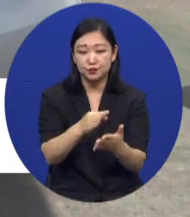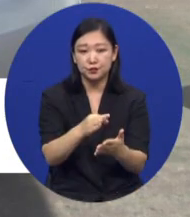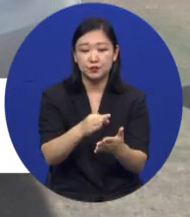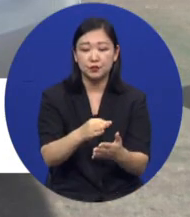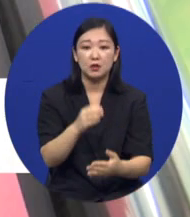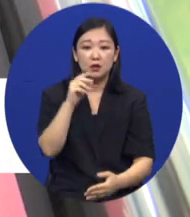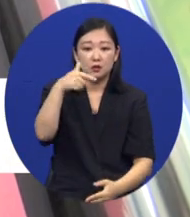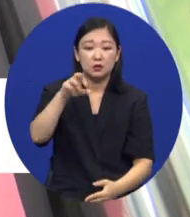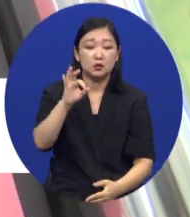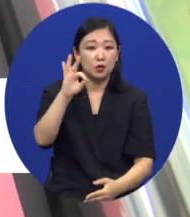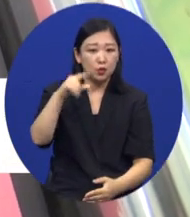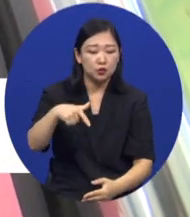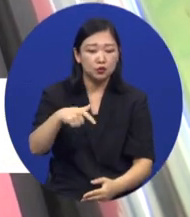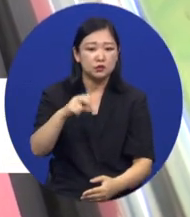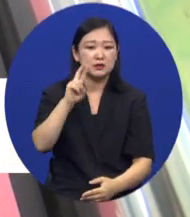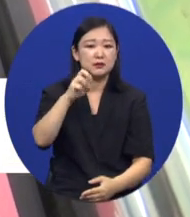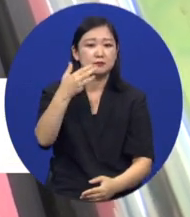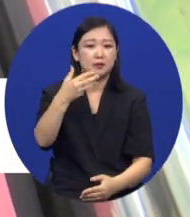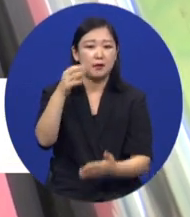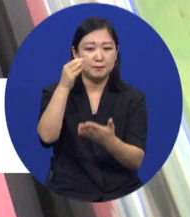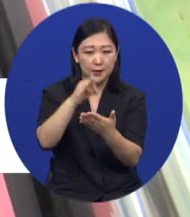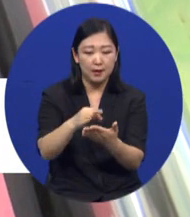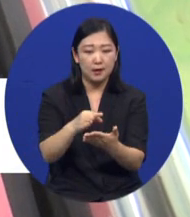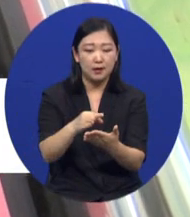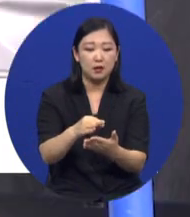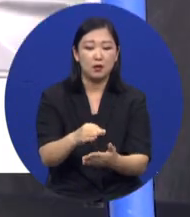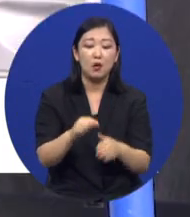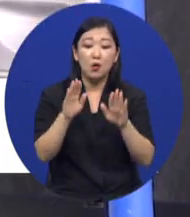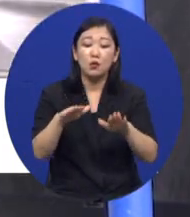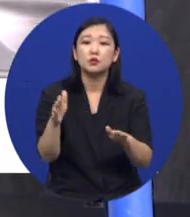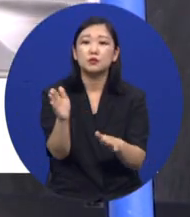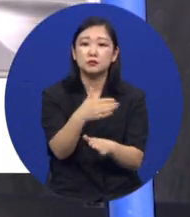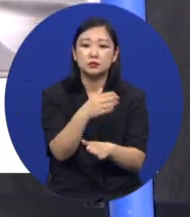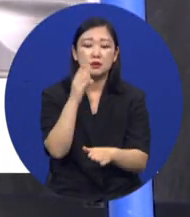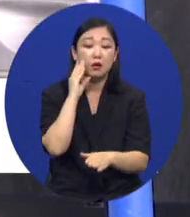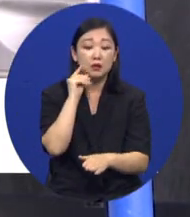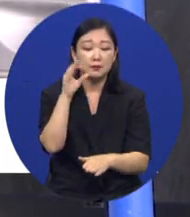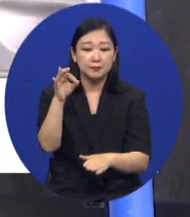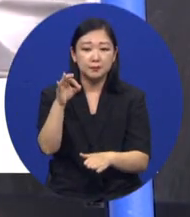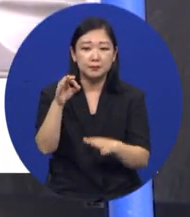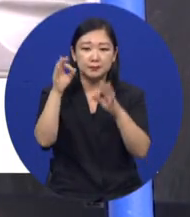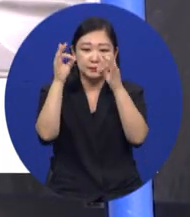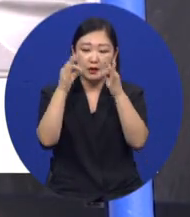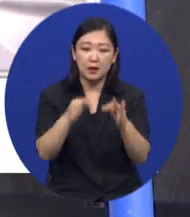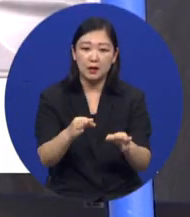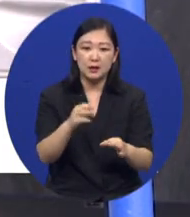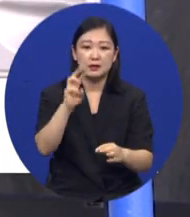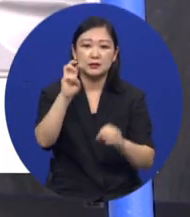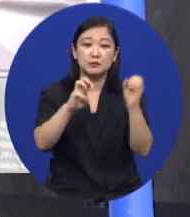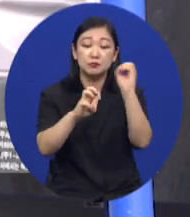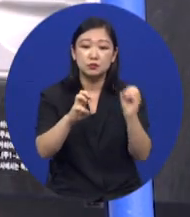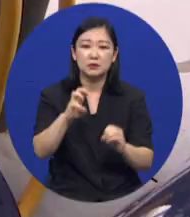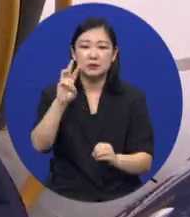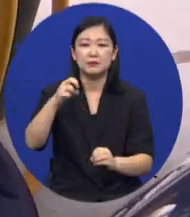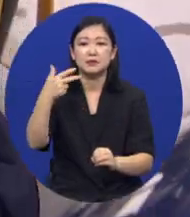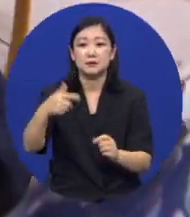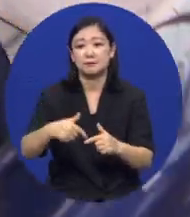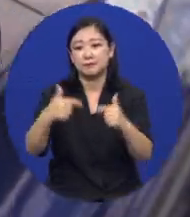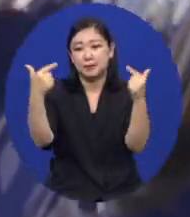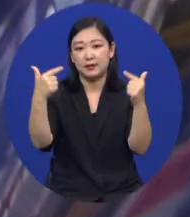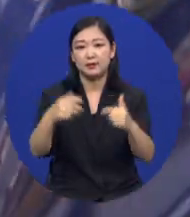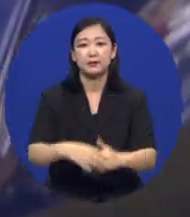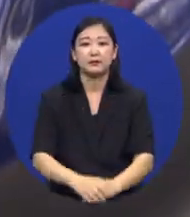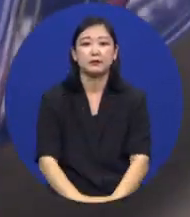가격도 어제보다 28원 떨어졌습니다. 정부는 오늘부터 유류세 인하폭을 30%에서 37%로